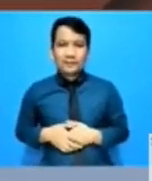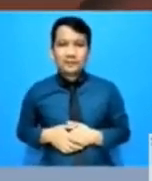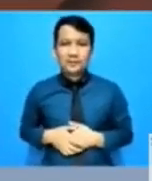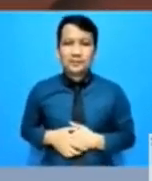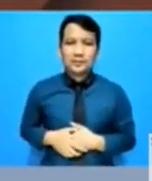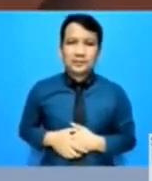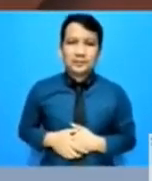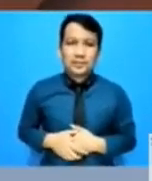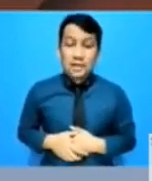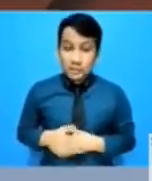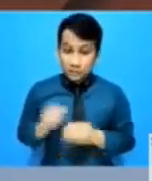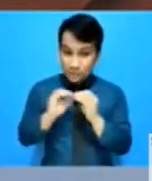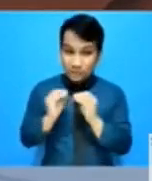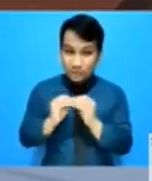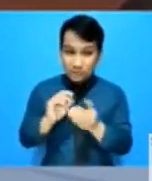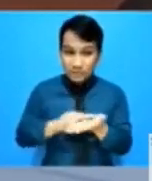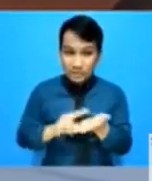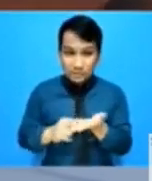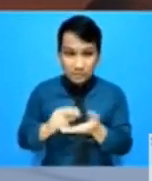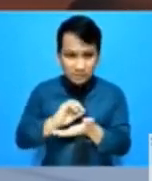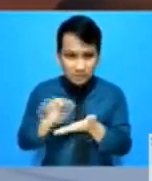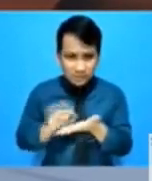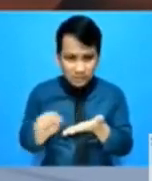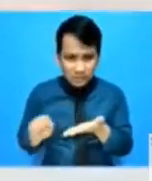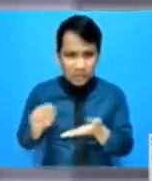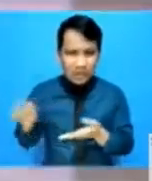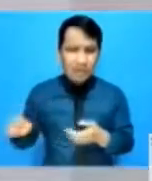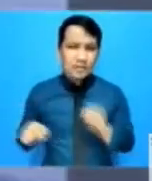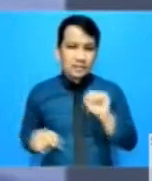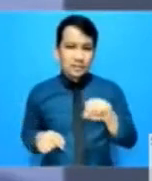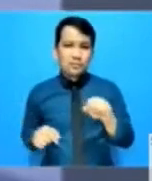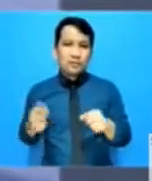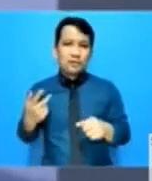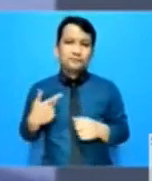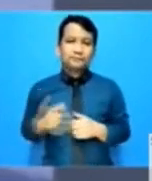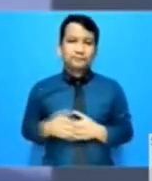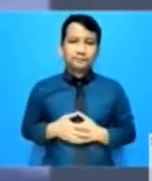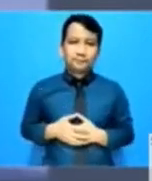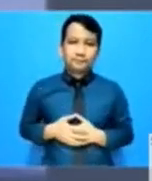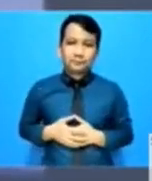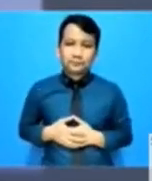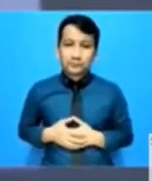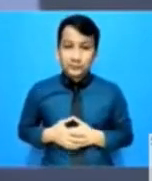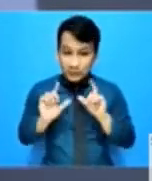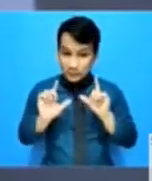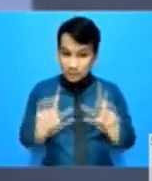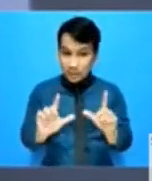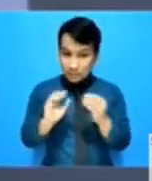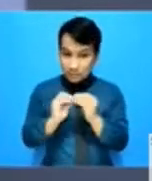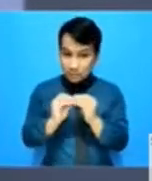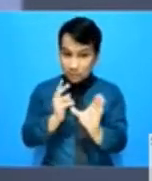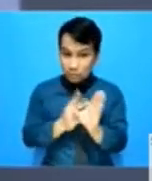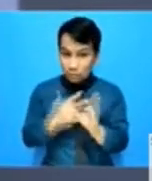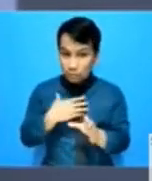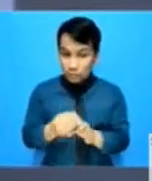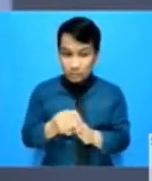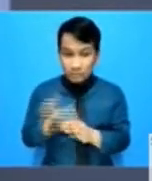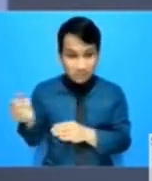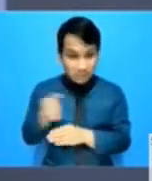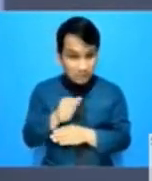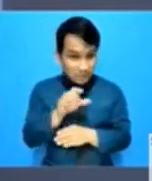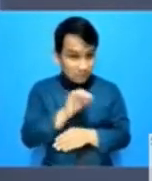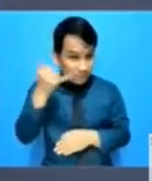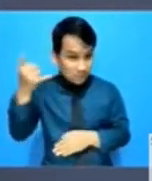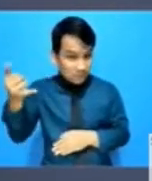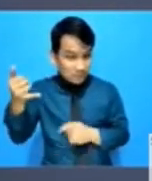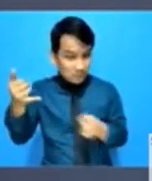Eto na po, sir. Pakisulat. May ballpen ka, sir. May papel pa. Ay, po, meron po. Sige. Ang plate number ng puting van, base sa CCTV